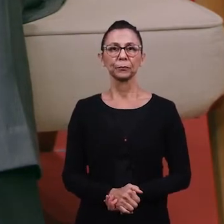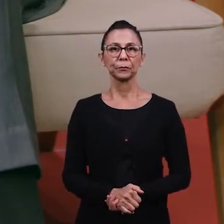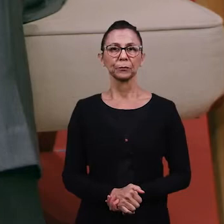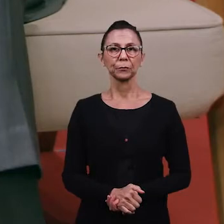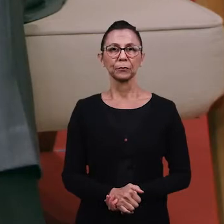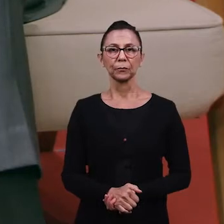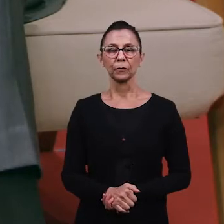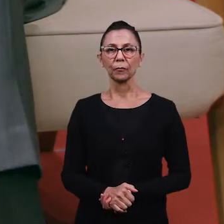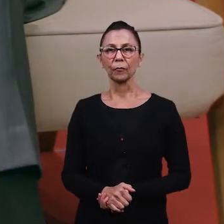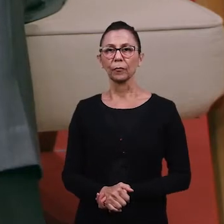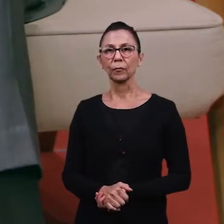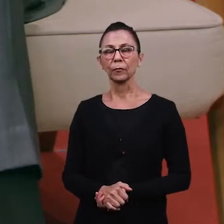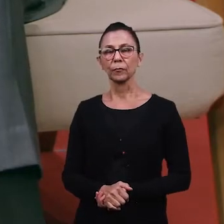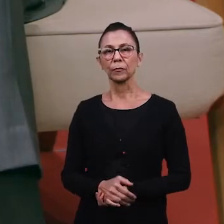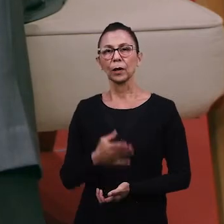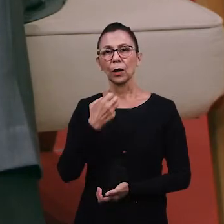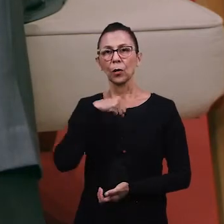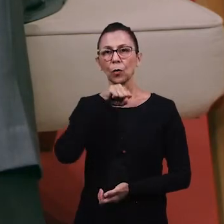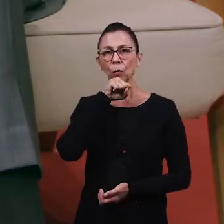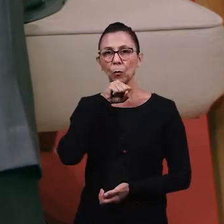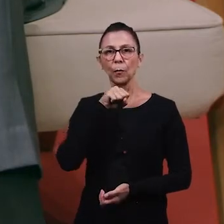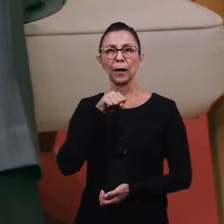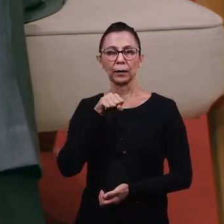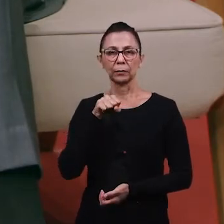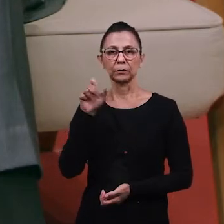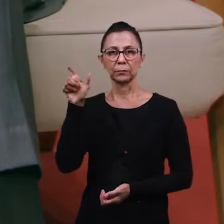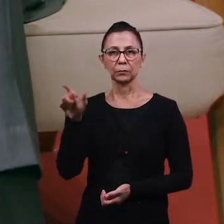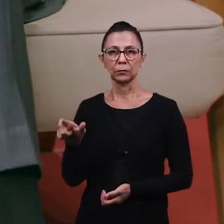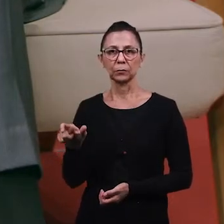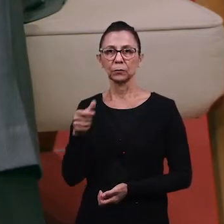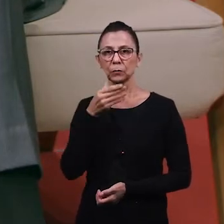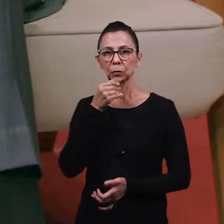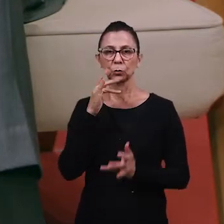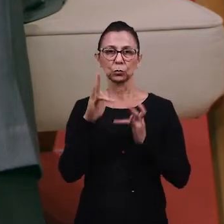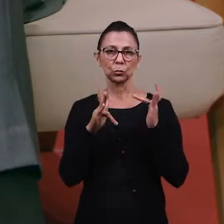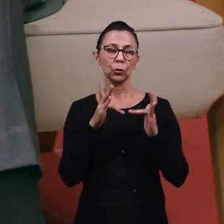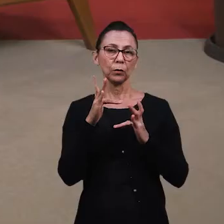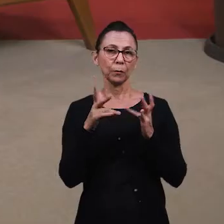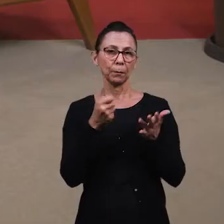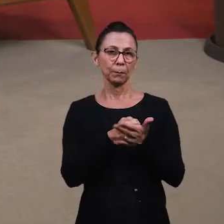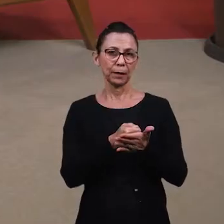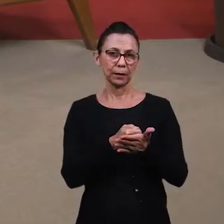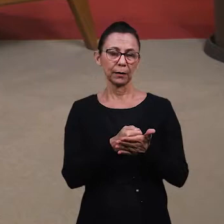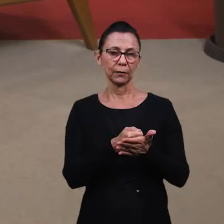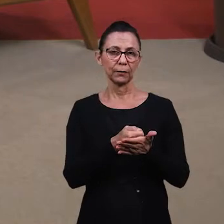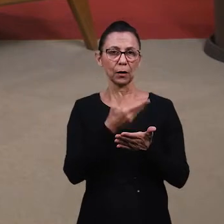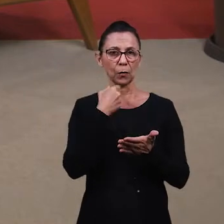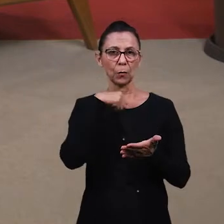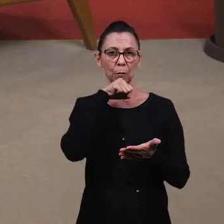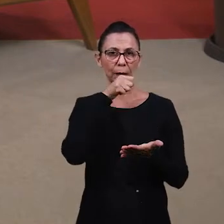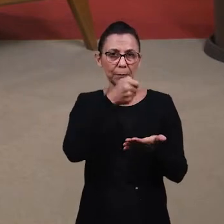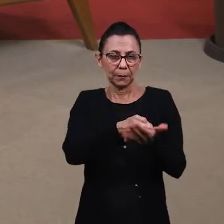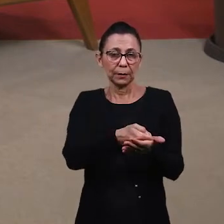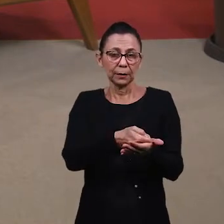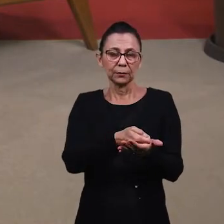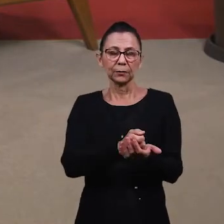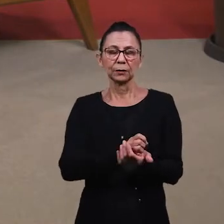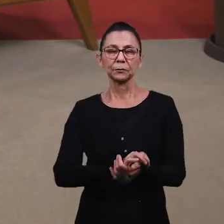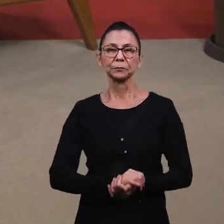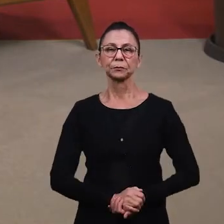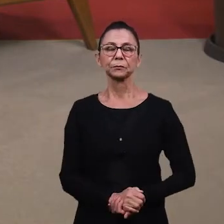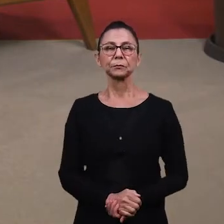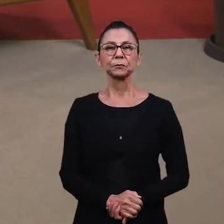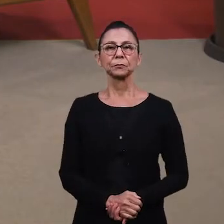oui, donc un prix était payé. Donc un prix était payé,